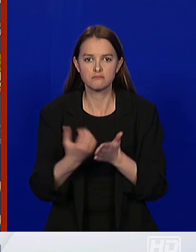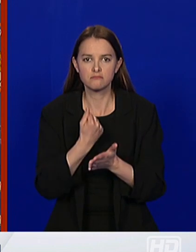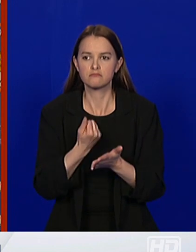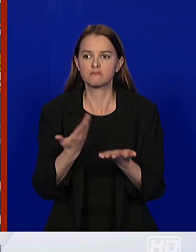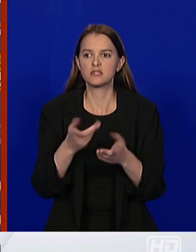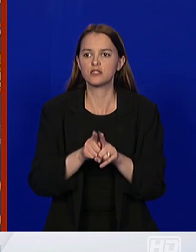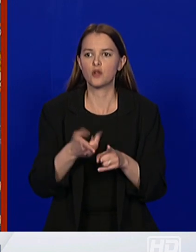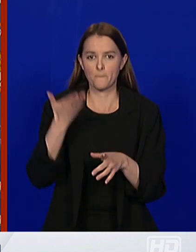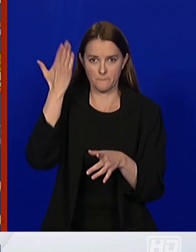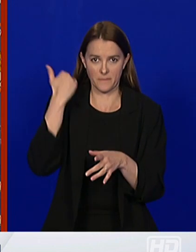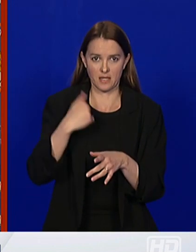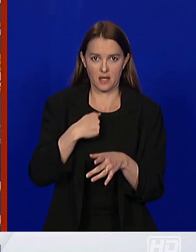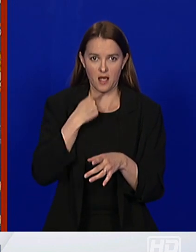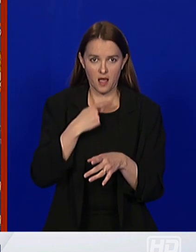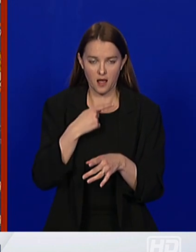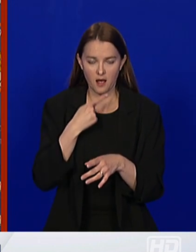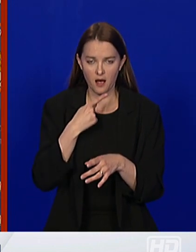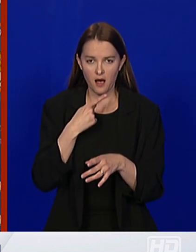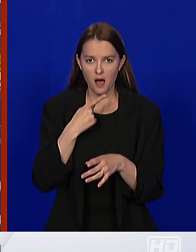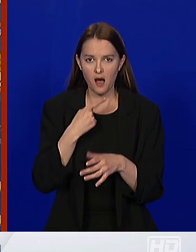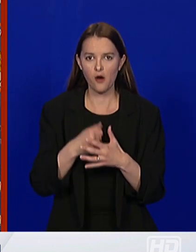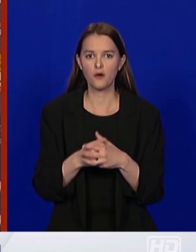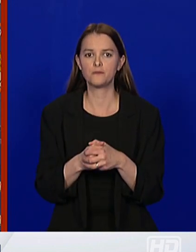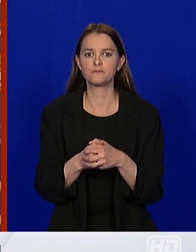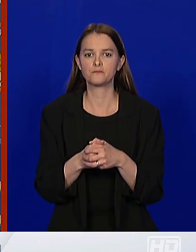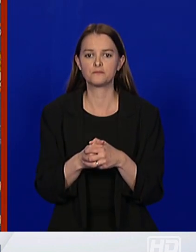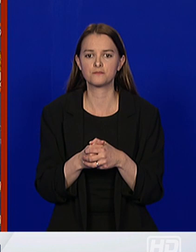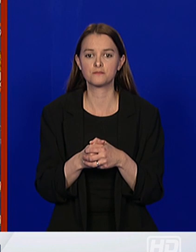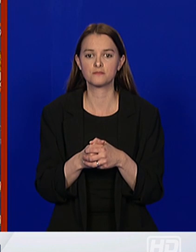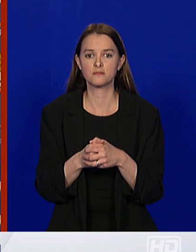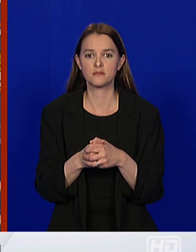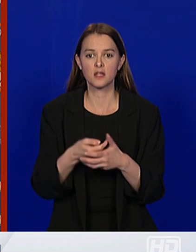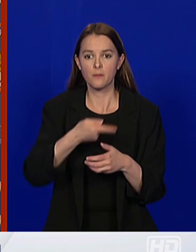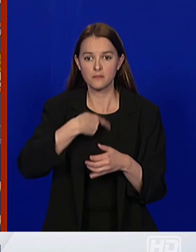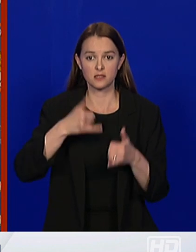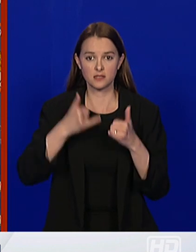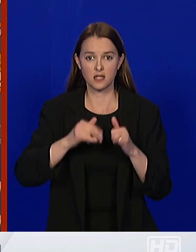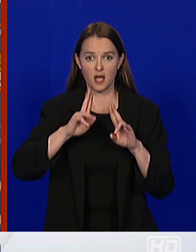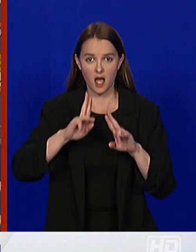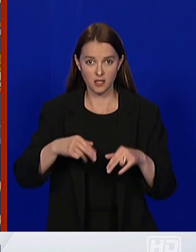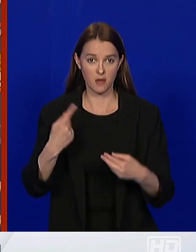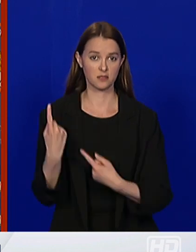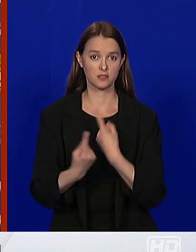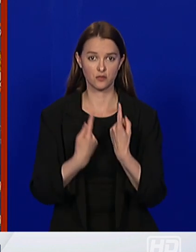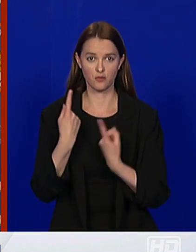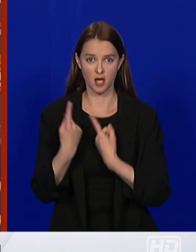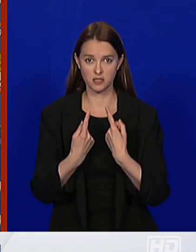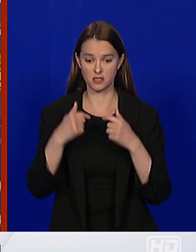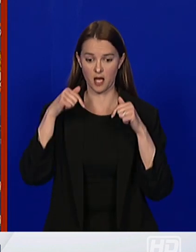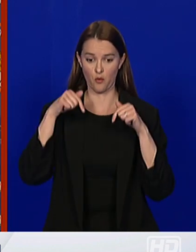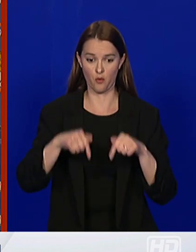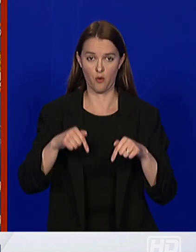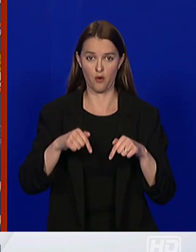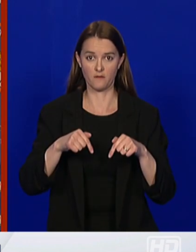i današnje i svih ranijih press konferencija, imamo situaciju koja je u ovakvim